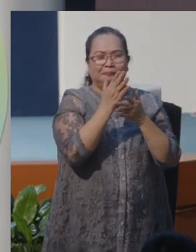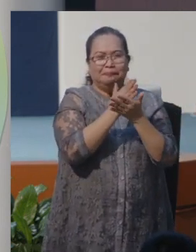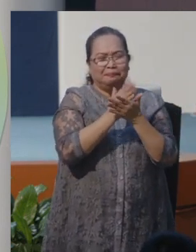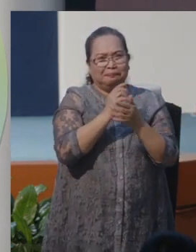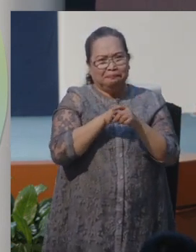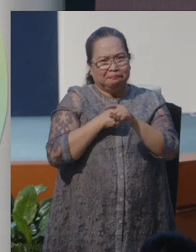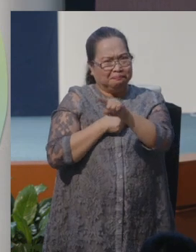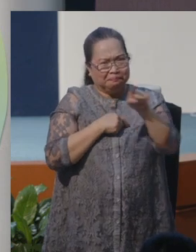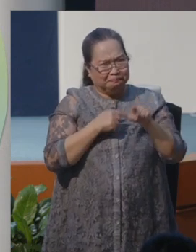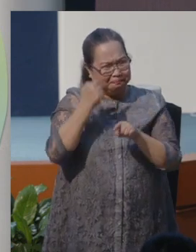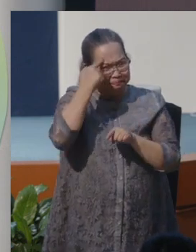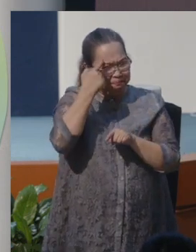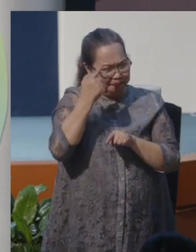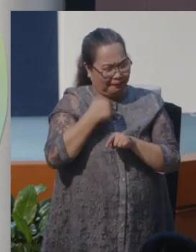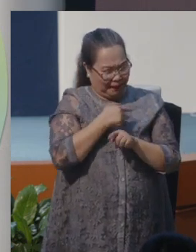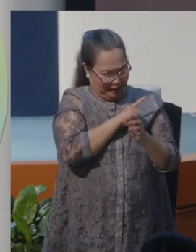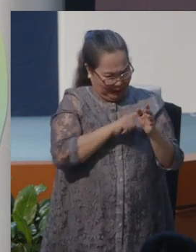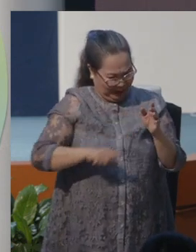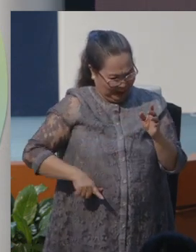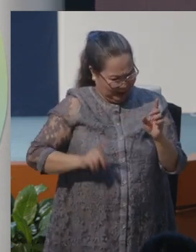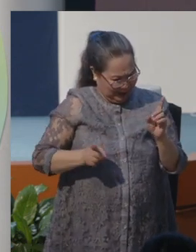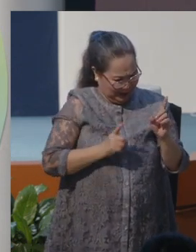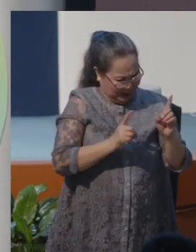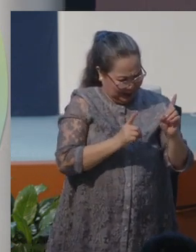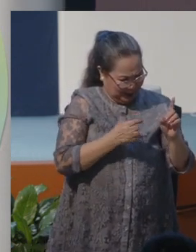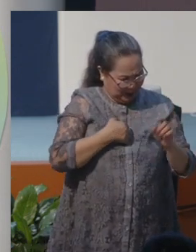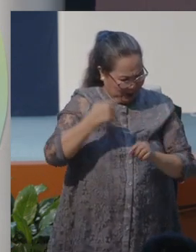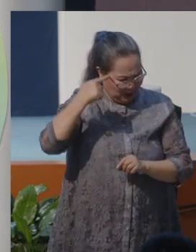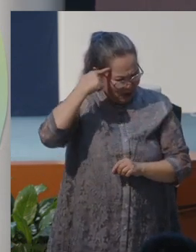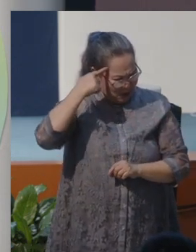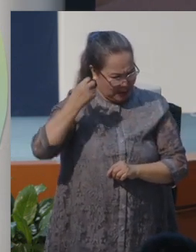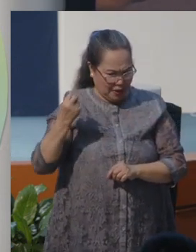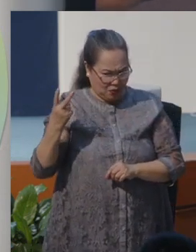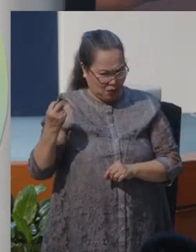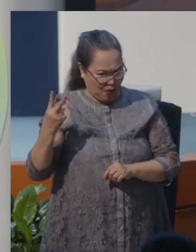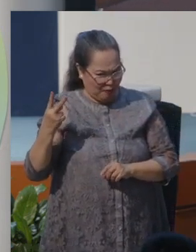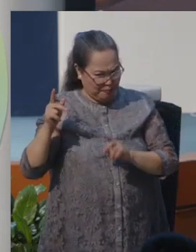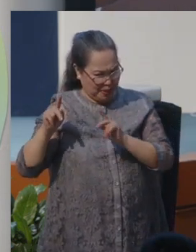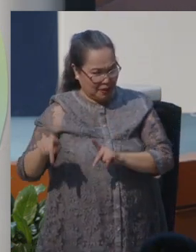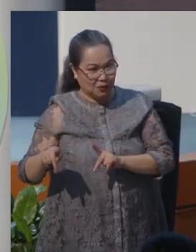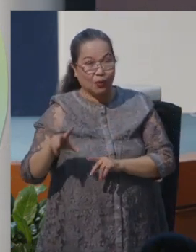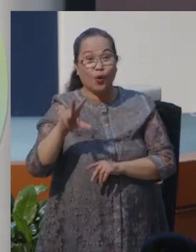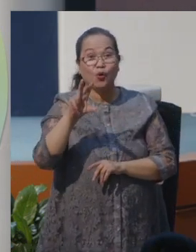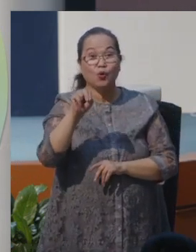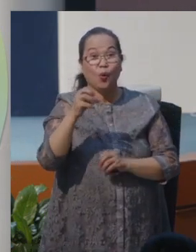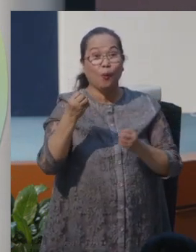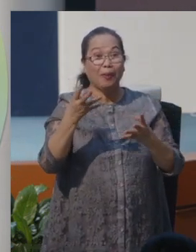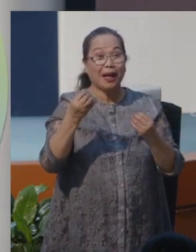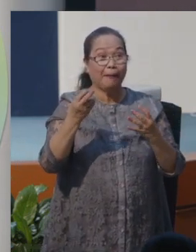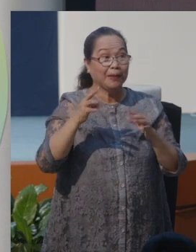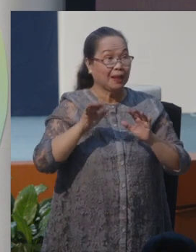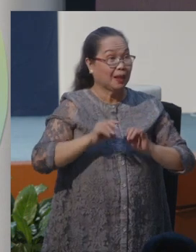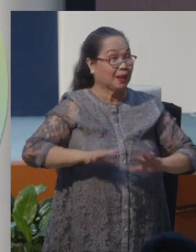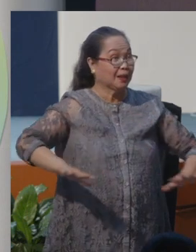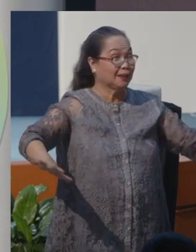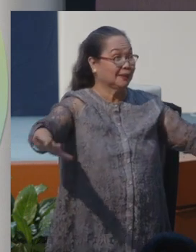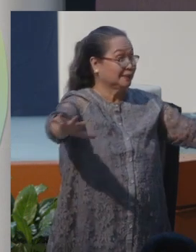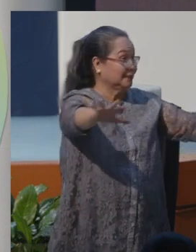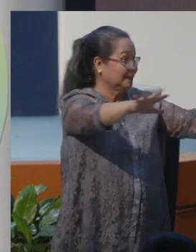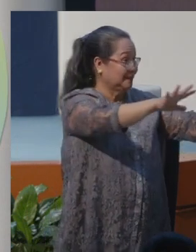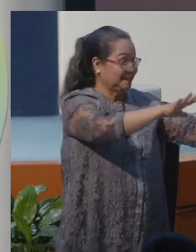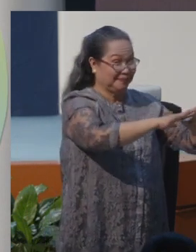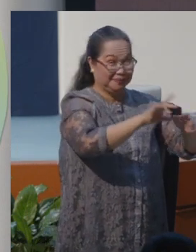naiisip natin, pag sinabing the Lord's disciples, yung 12 lang yon. Hindi po. Marami po sila. Sa Luke chapter